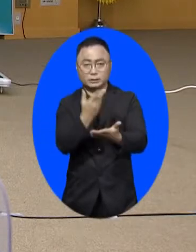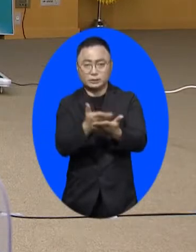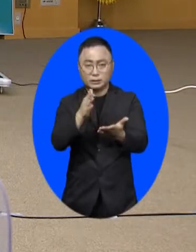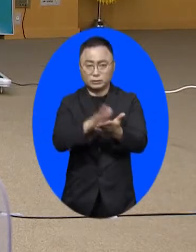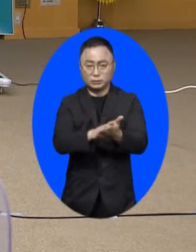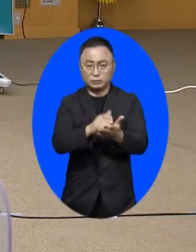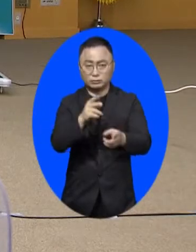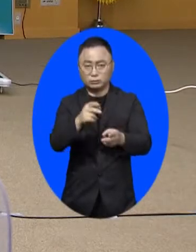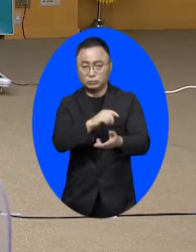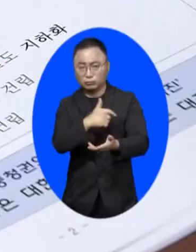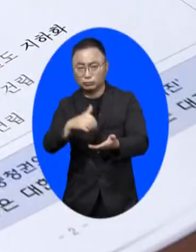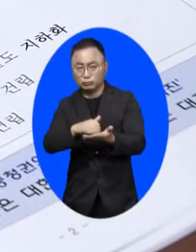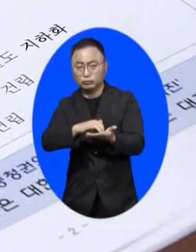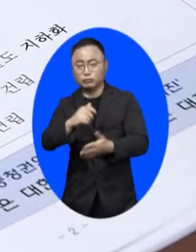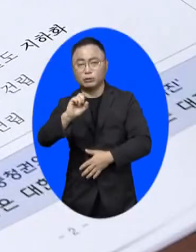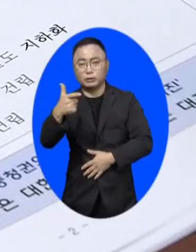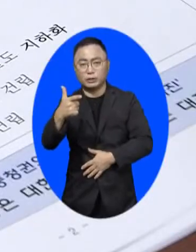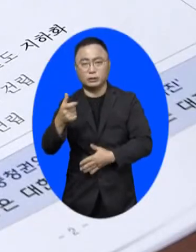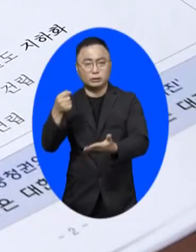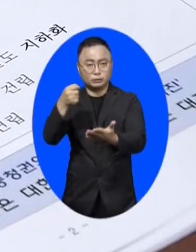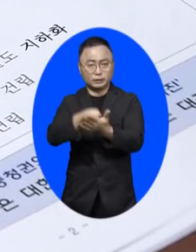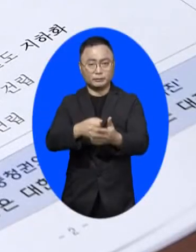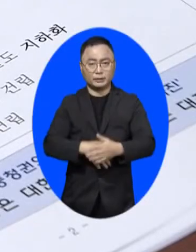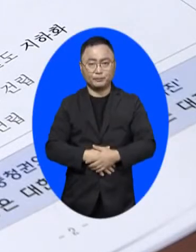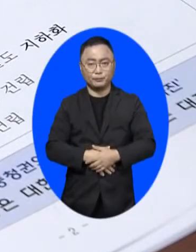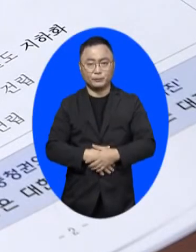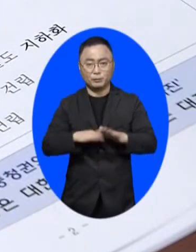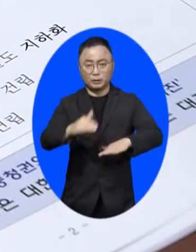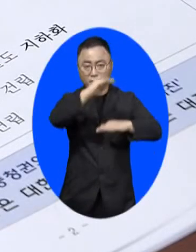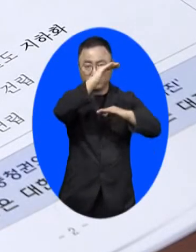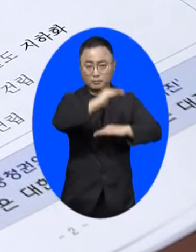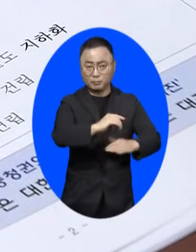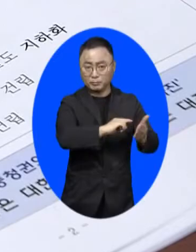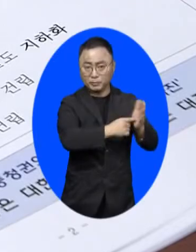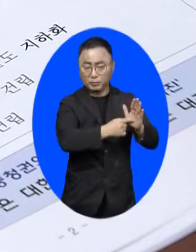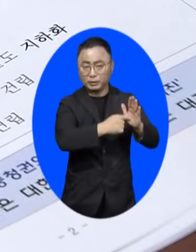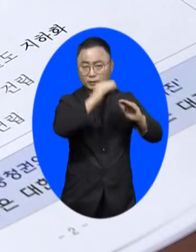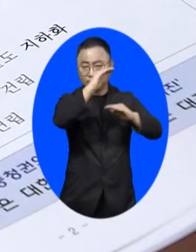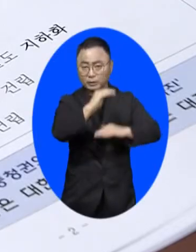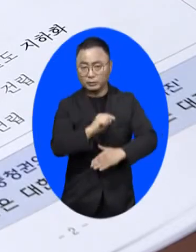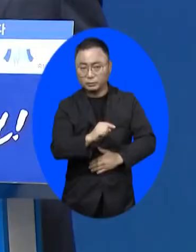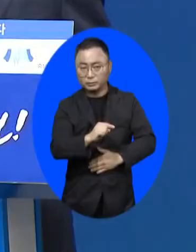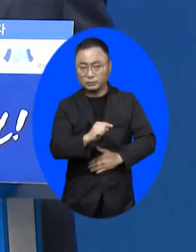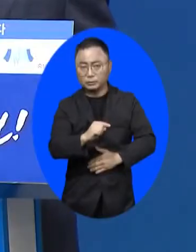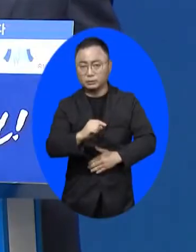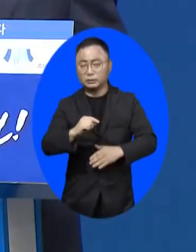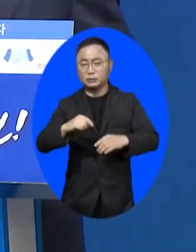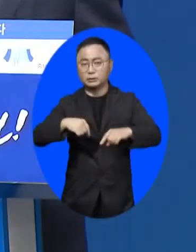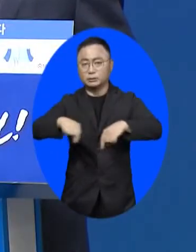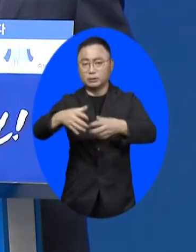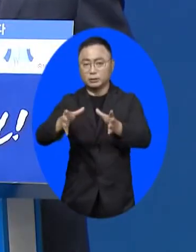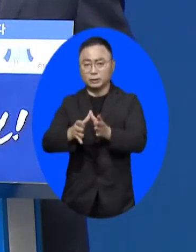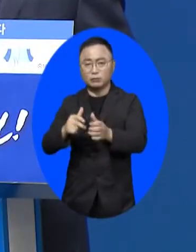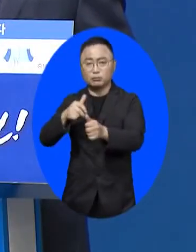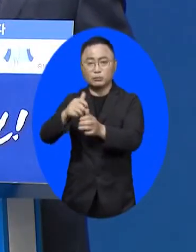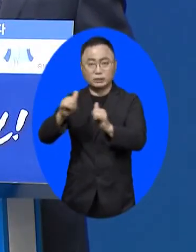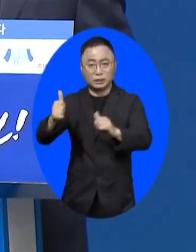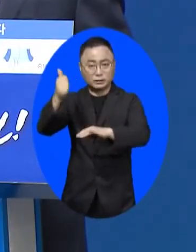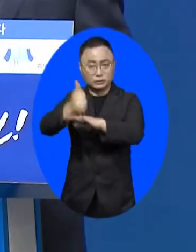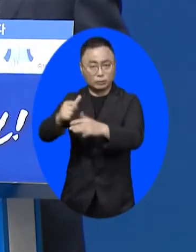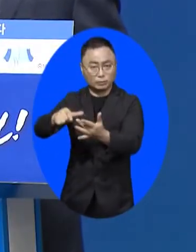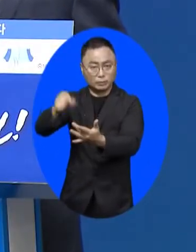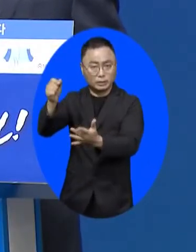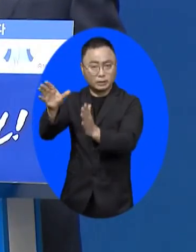등 16개 사업을 선정했습니다. 한편 대전시는 이번에 발표한 대선 공약 과제들을 각